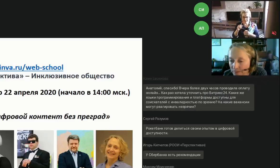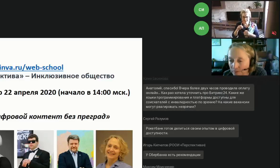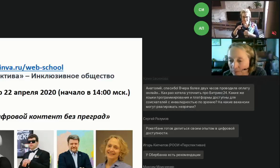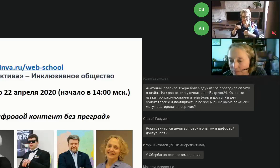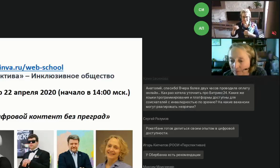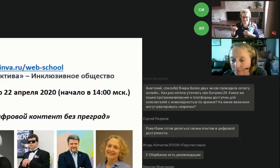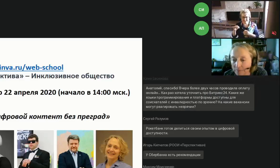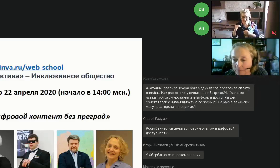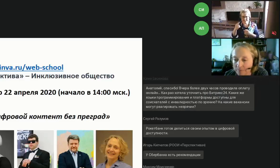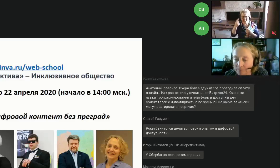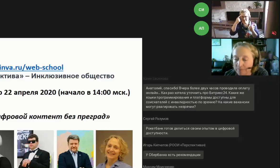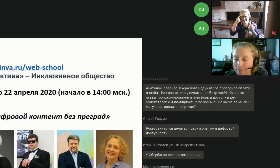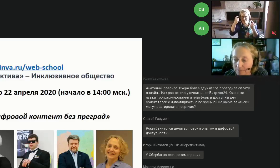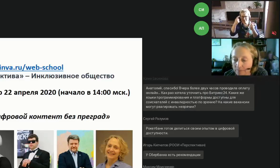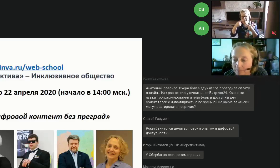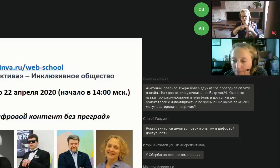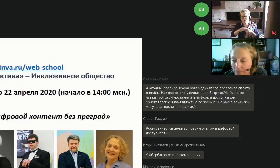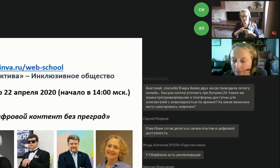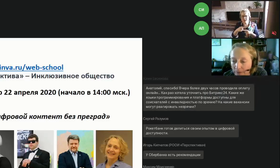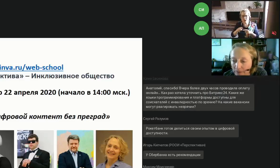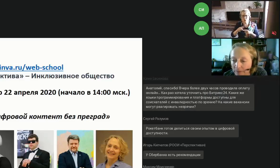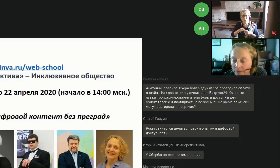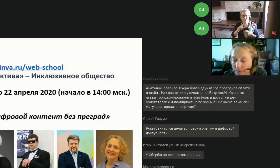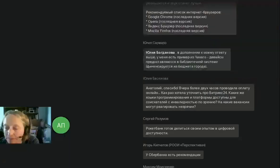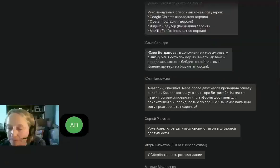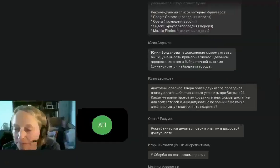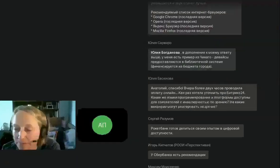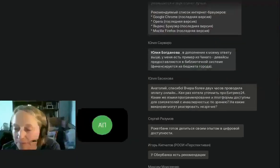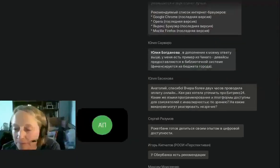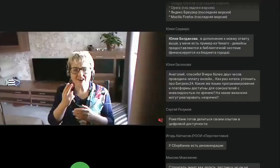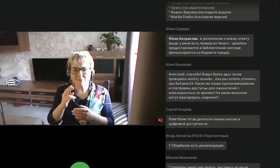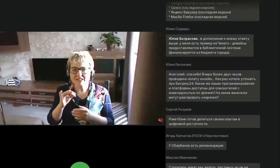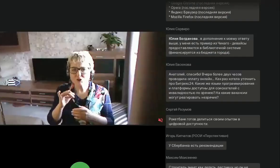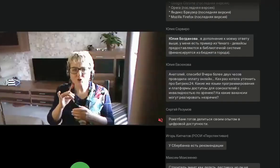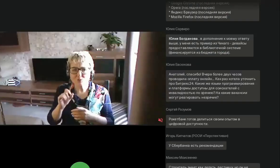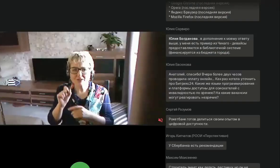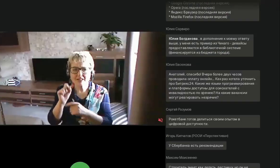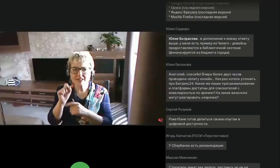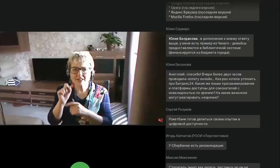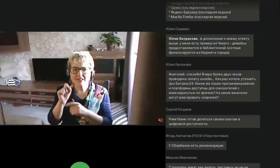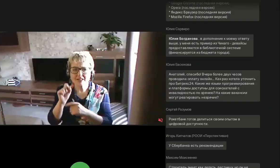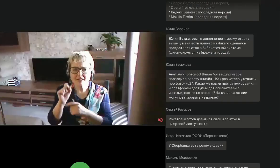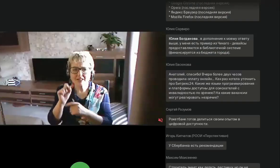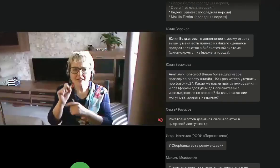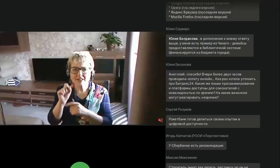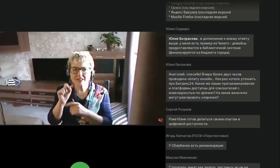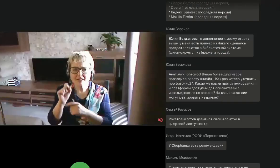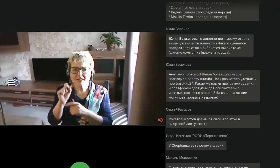информационных технологий, которые занимаются цифровыми инструментами, и поручить